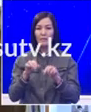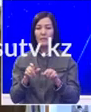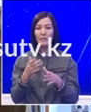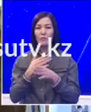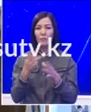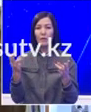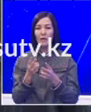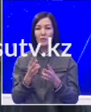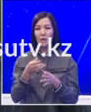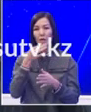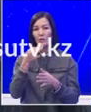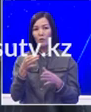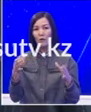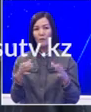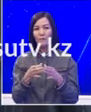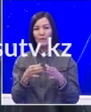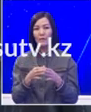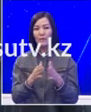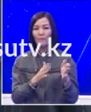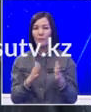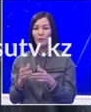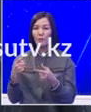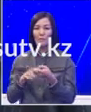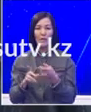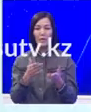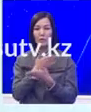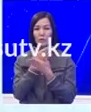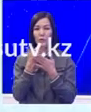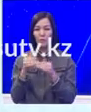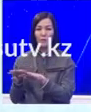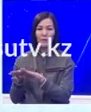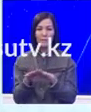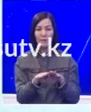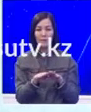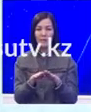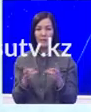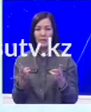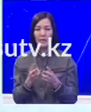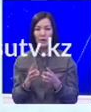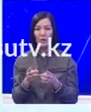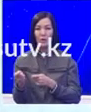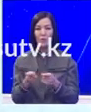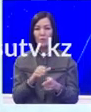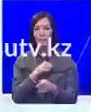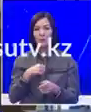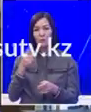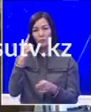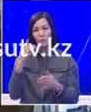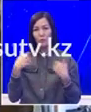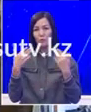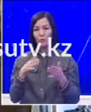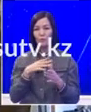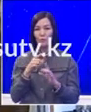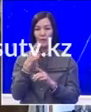облыста жауапты ведомстволар арасында жүйелі байланыс жоқ. Осыны бір ізге түсірсек деген өтінішіне өңір басшысы өз ойын қосты. Мы с